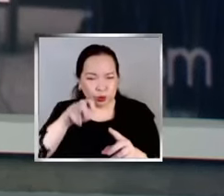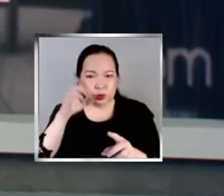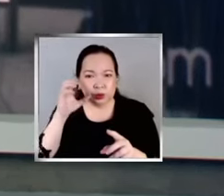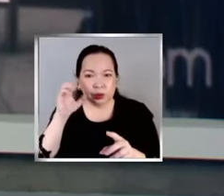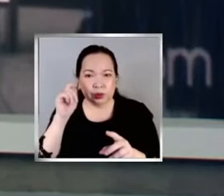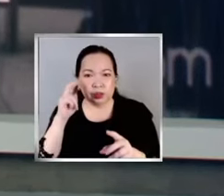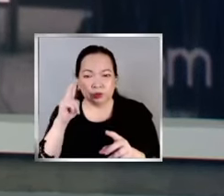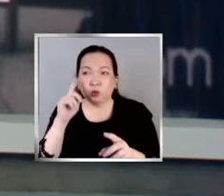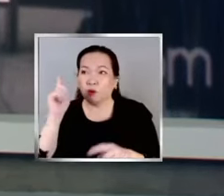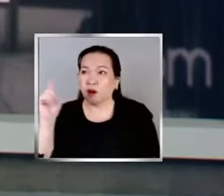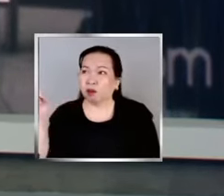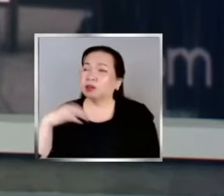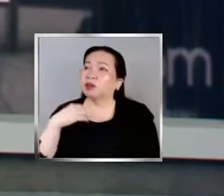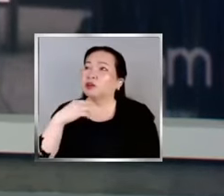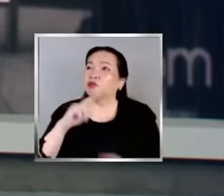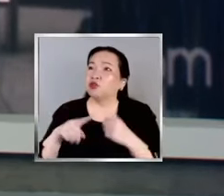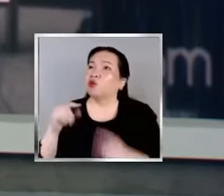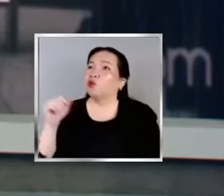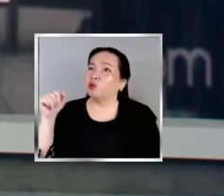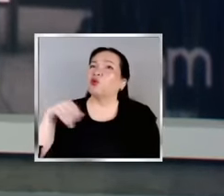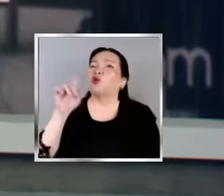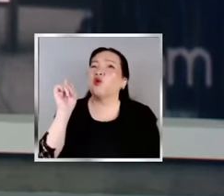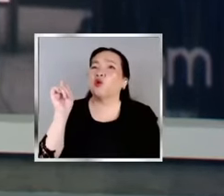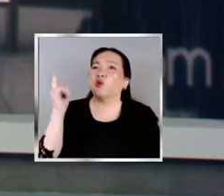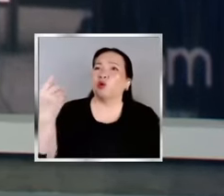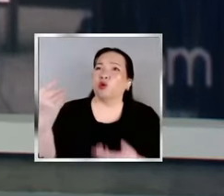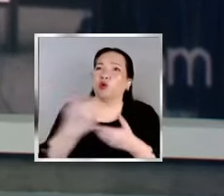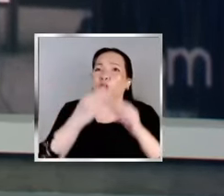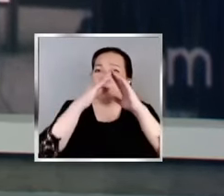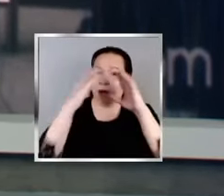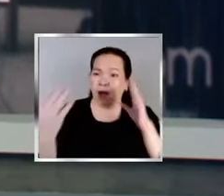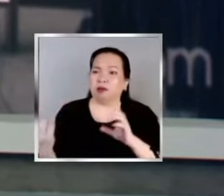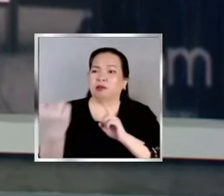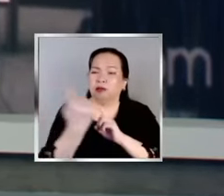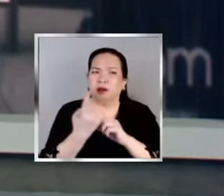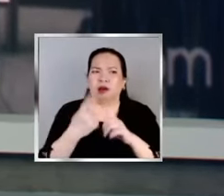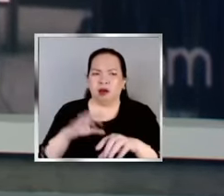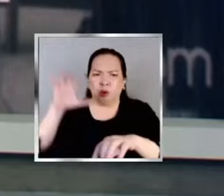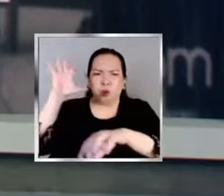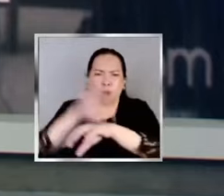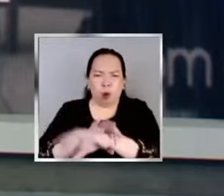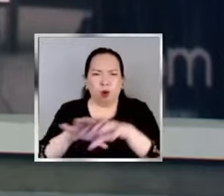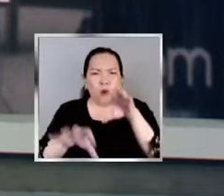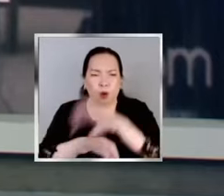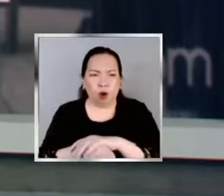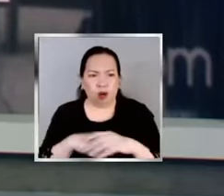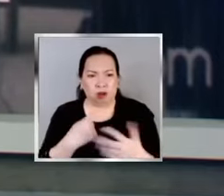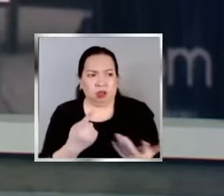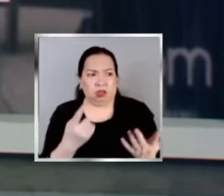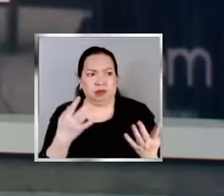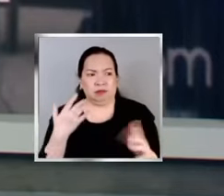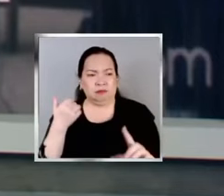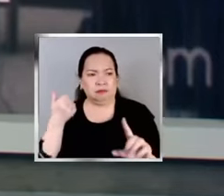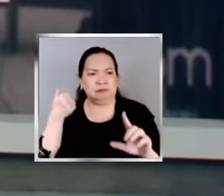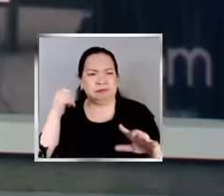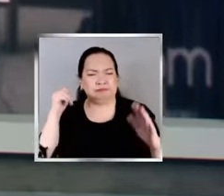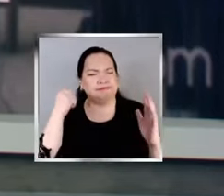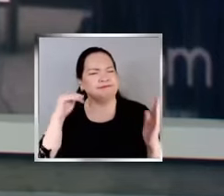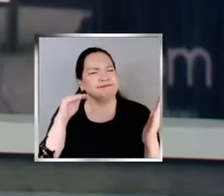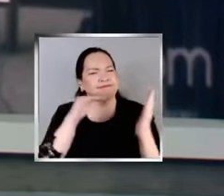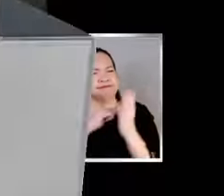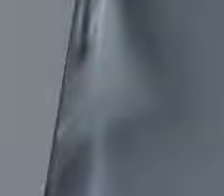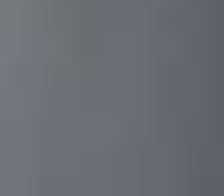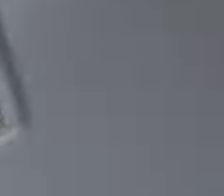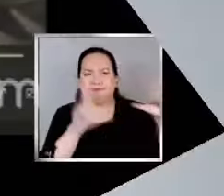ng kaibigan sa bahay pero pinusasana at pinalabas na sangkot sa droga. Nakatutok si Dano